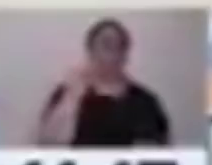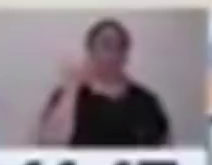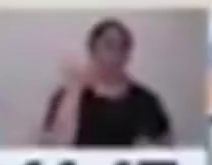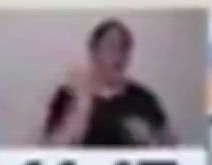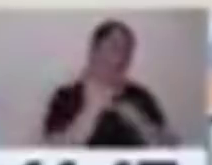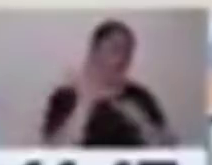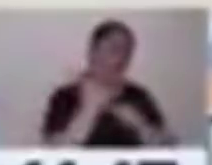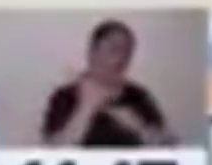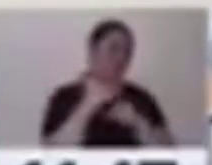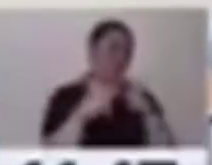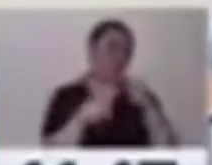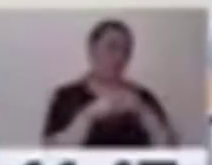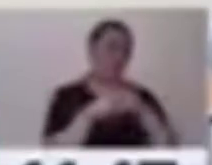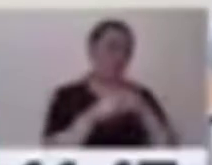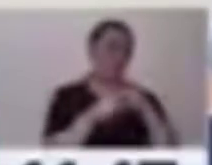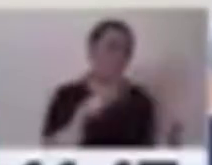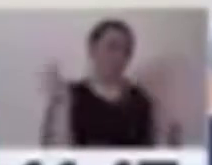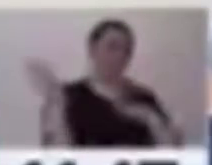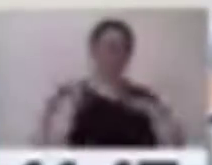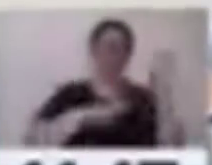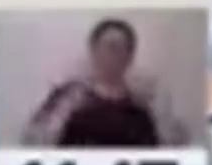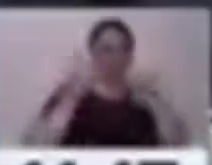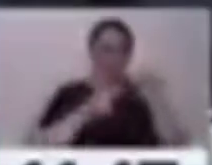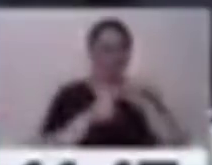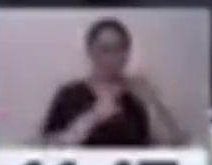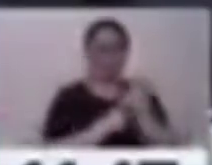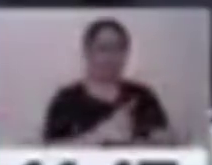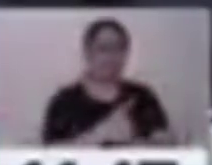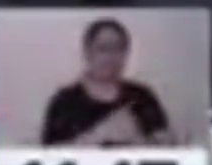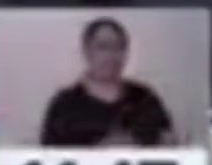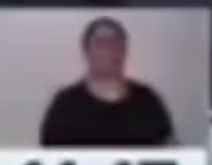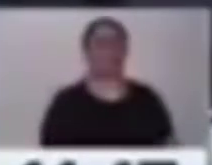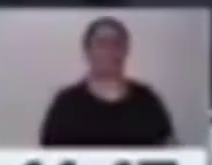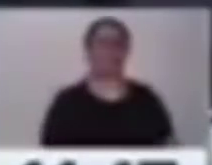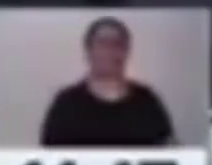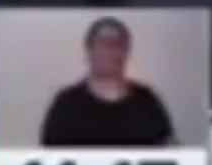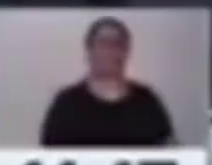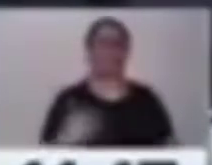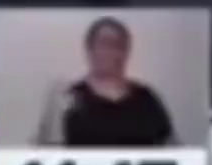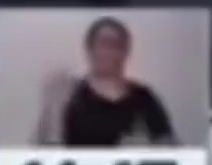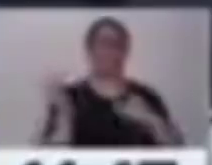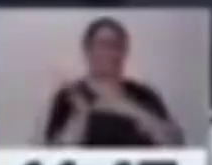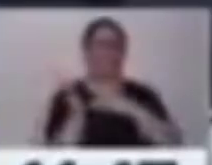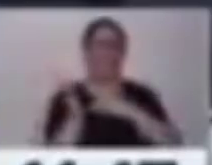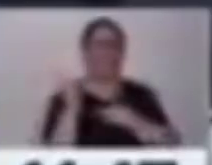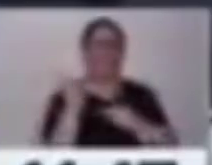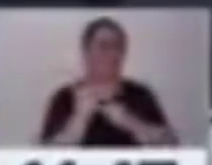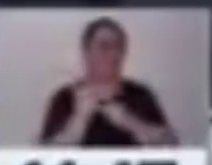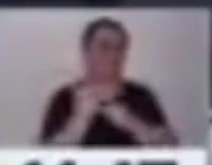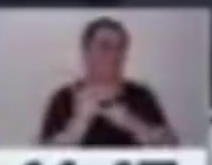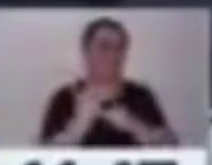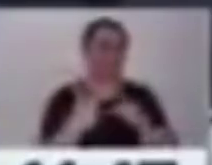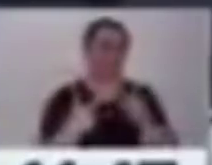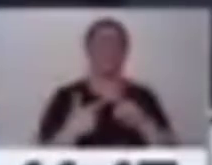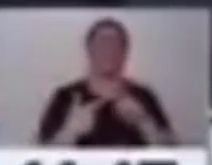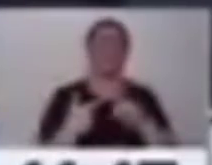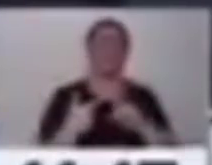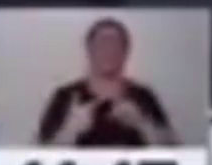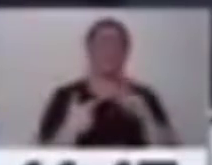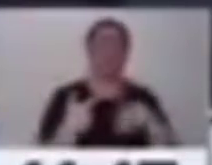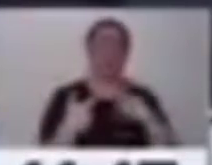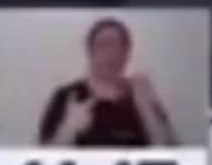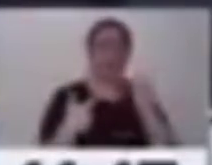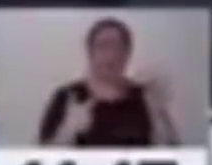ang kalagayan. Opo, kumusta po yung isinagawa niyo namang assessment para po dun sa listahan